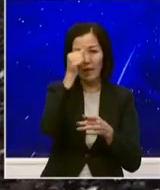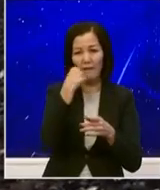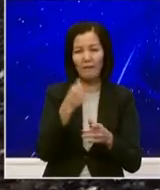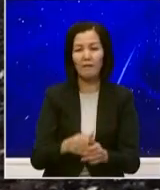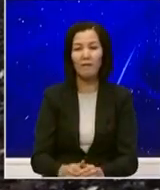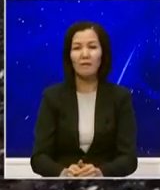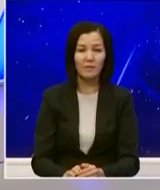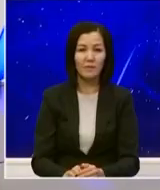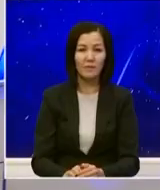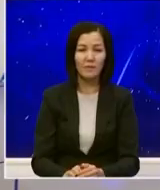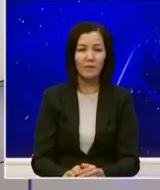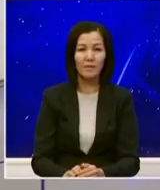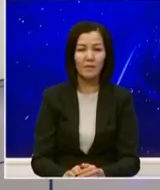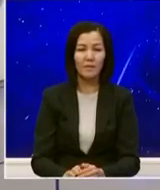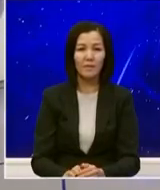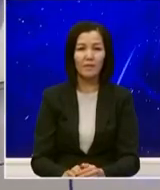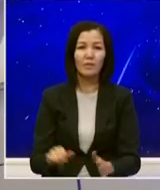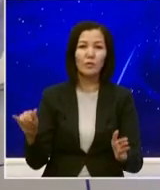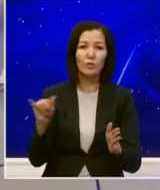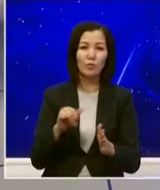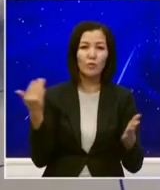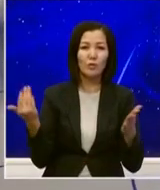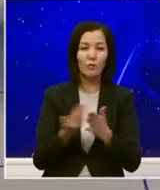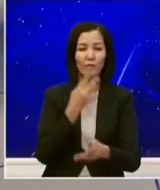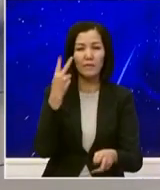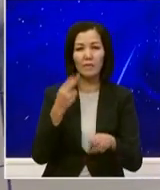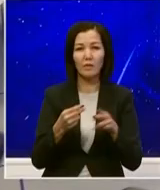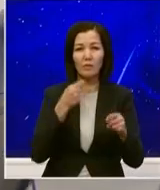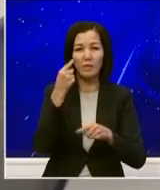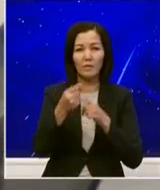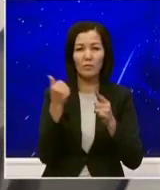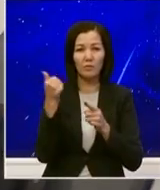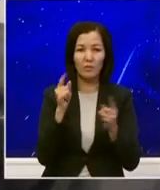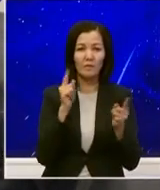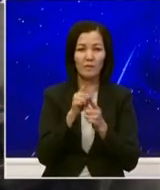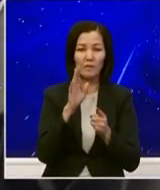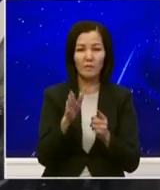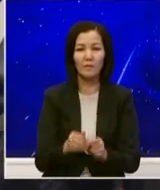И на этом у нас все. Я благодарю за внимание. До свидания.